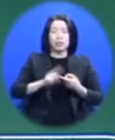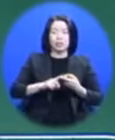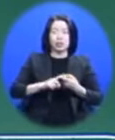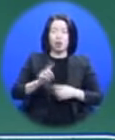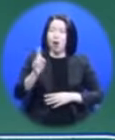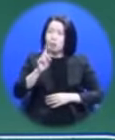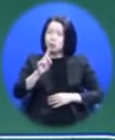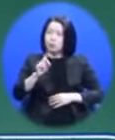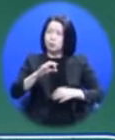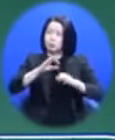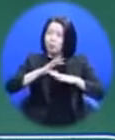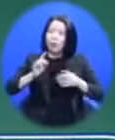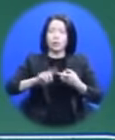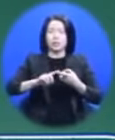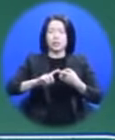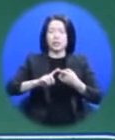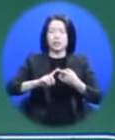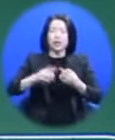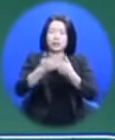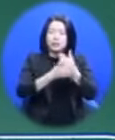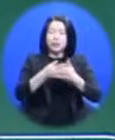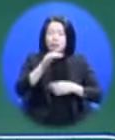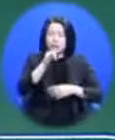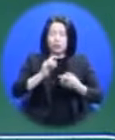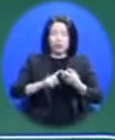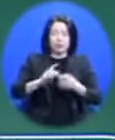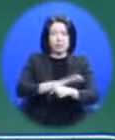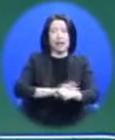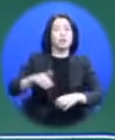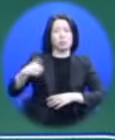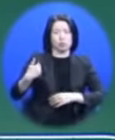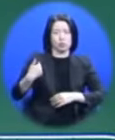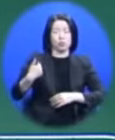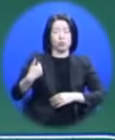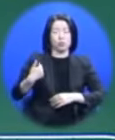어떤 의미를 가지고 있는지 잘 모르고 그저 부모님이